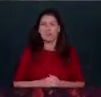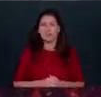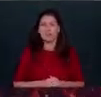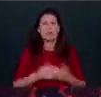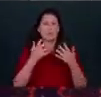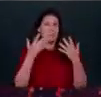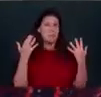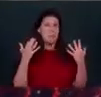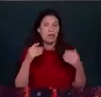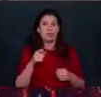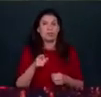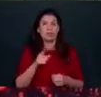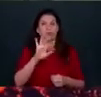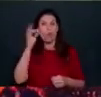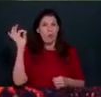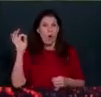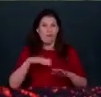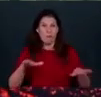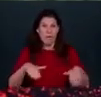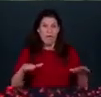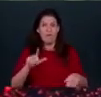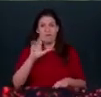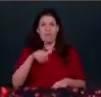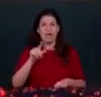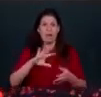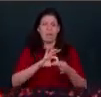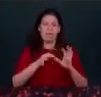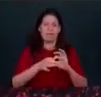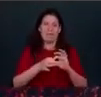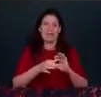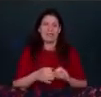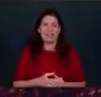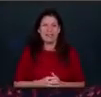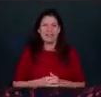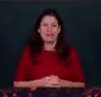מסתבר שפולי לא רק כוכב בחוף הים, אלא גם ברשתות החברתיות.